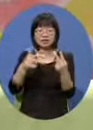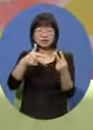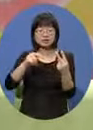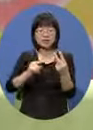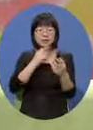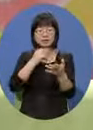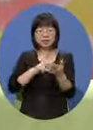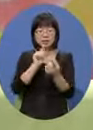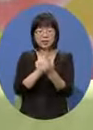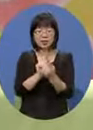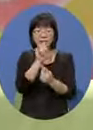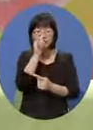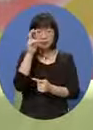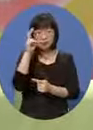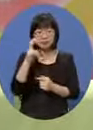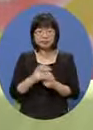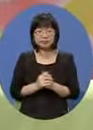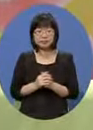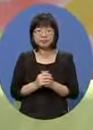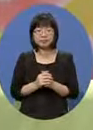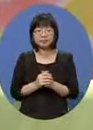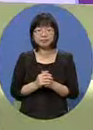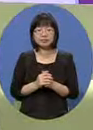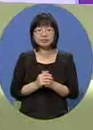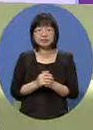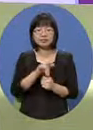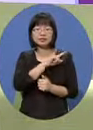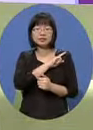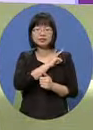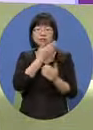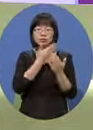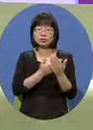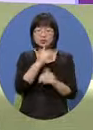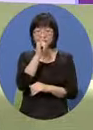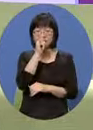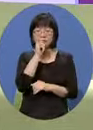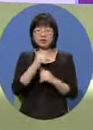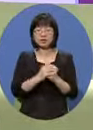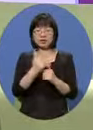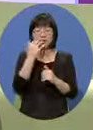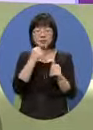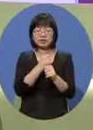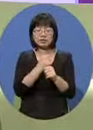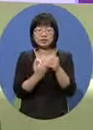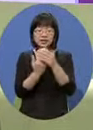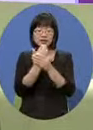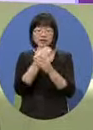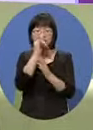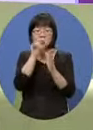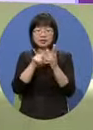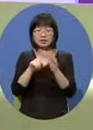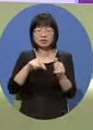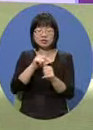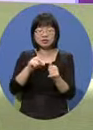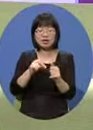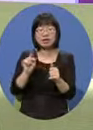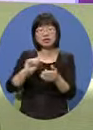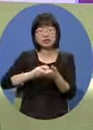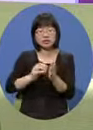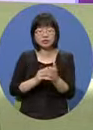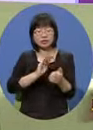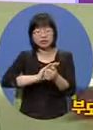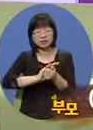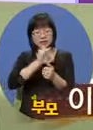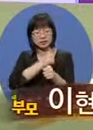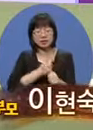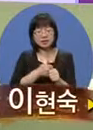피해를 받는다 이런 얘기도 많이 하잖아요, 네. 선생님. 그러니까 가장 중요한 거는 그 성폭력 사건이 일어났을 때 주변에서 얼마만큼 지원해 준지에